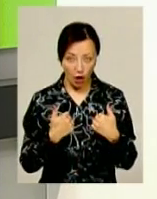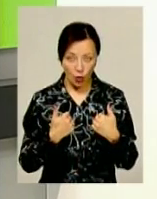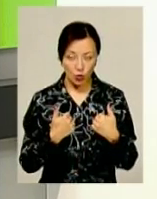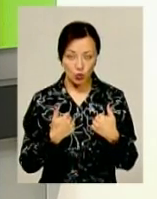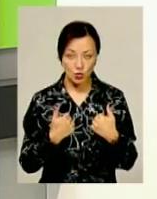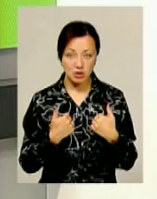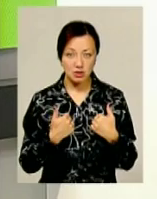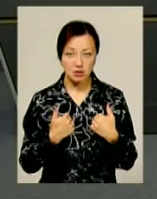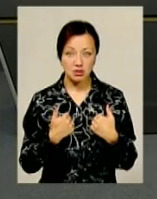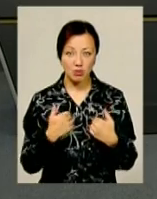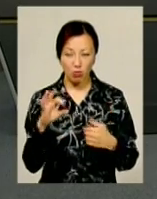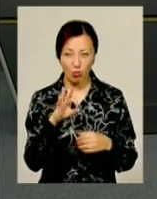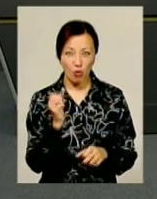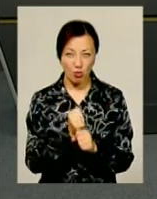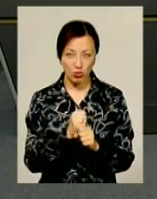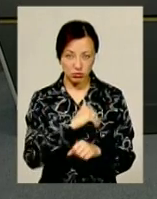коли